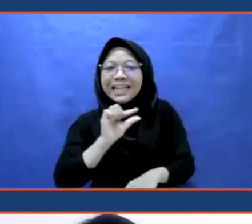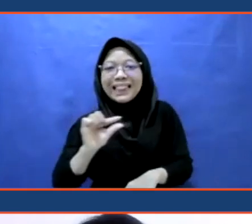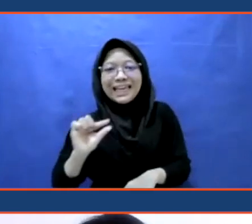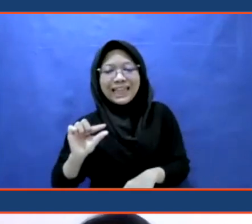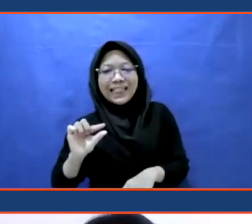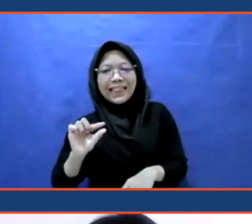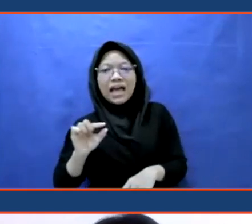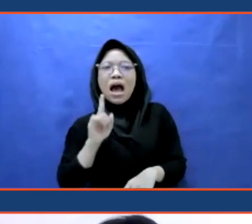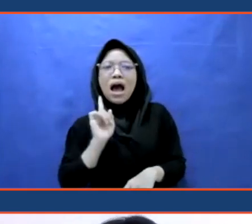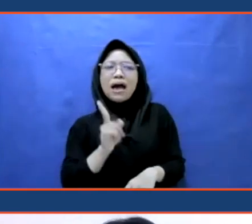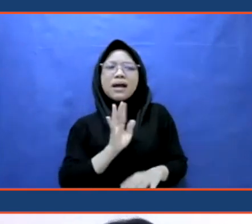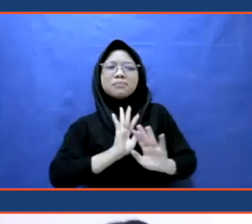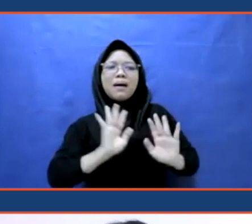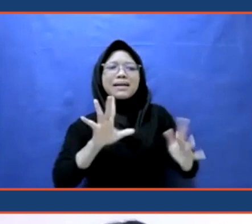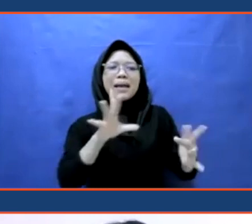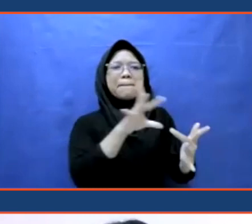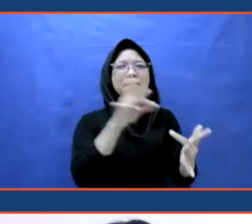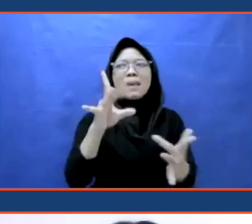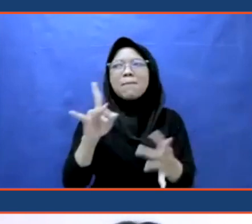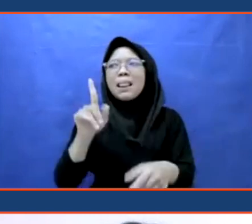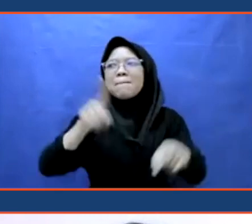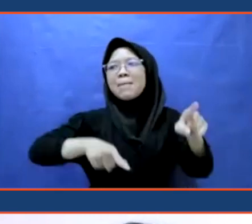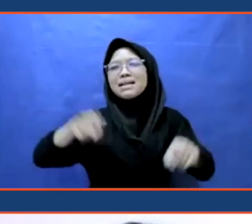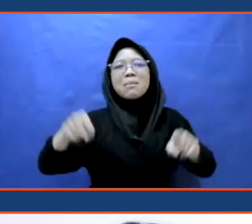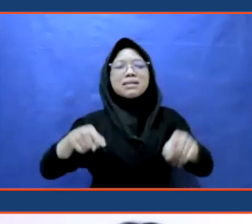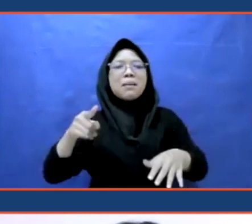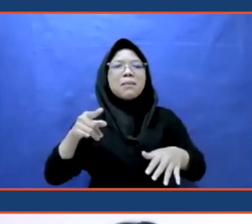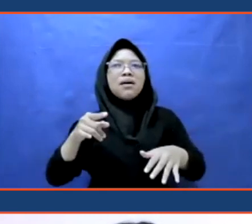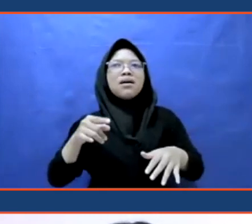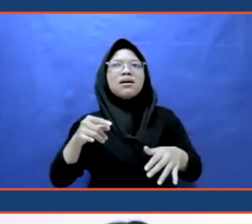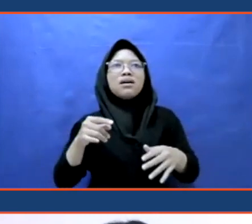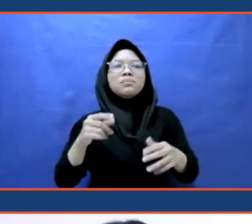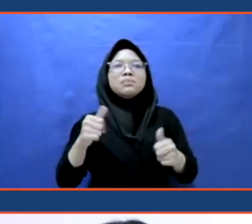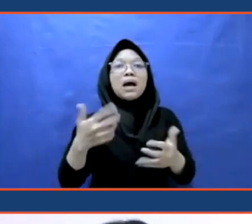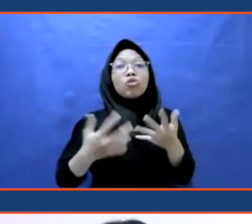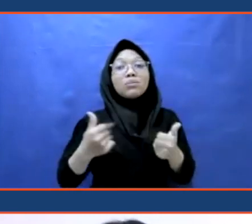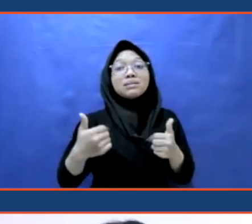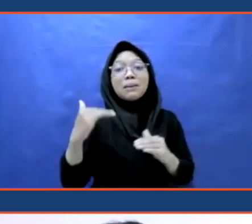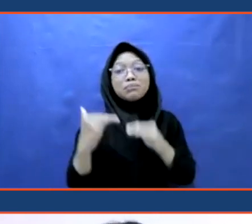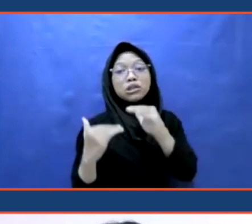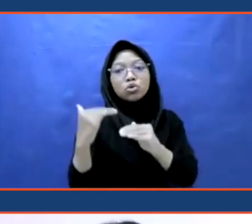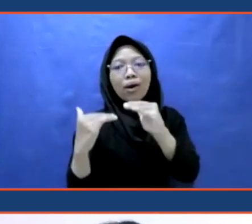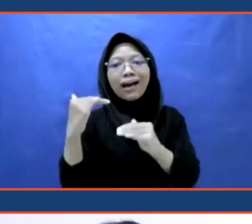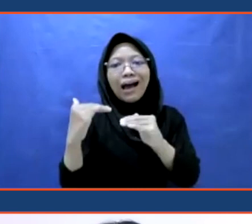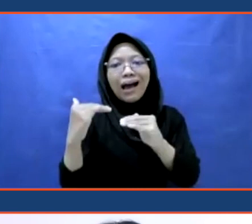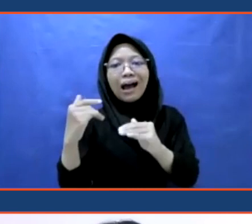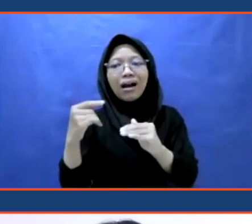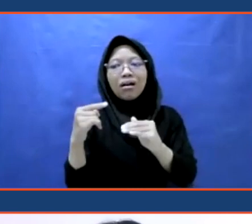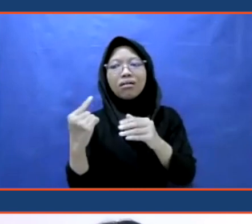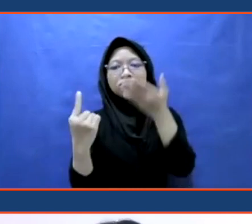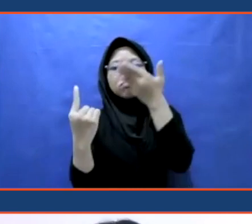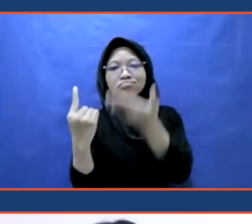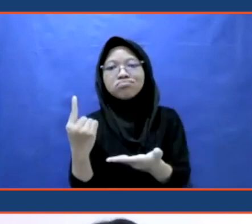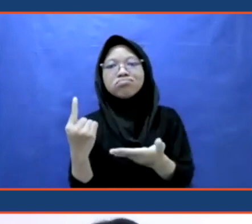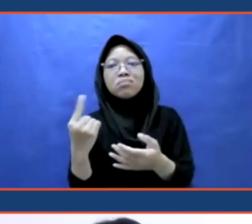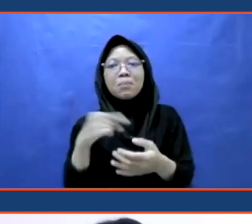digunakan di ruang kelas dan juga fleksibilitas baik itu secara materi ataupun Saiman dan dan